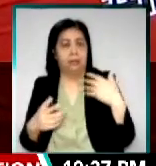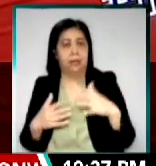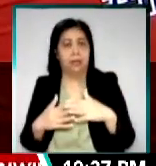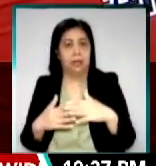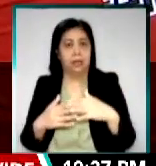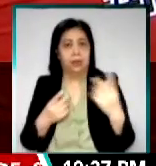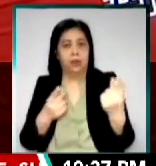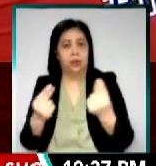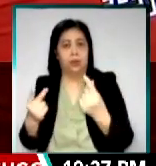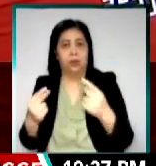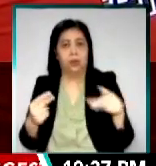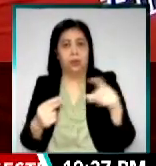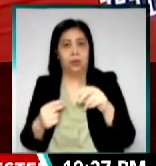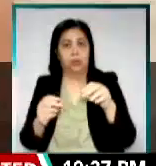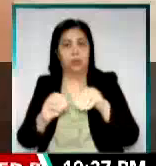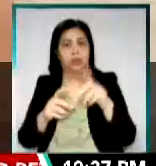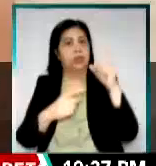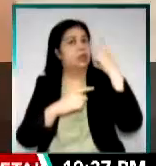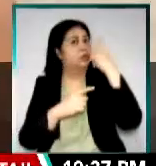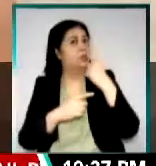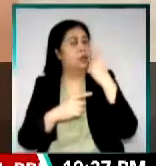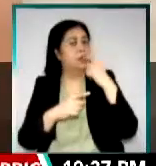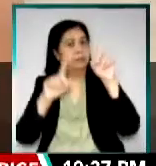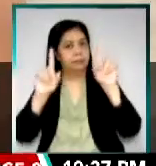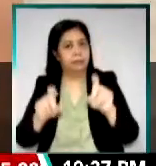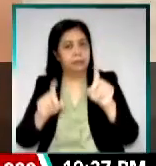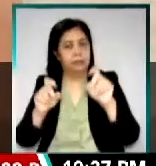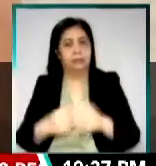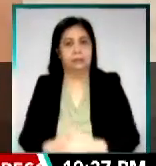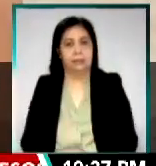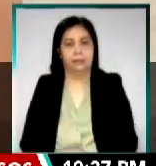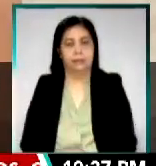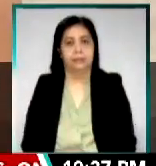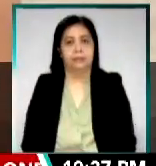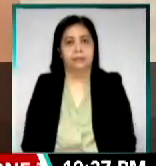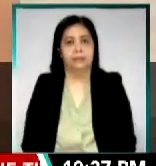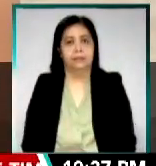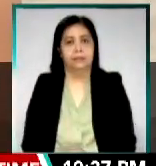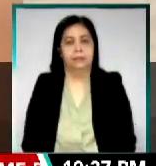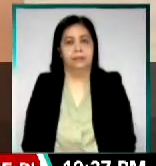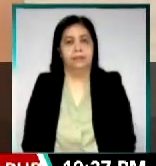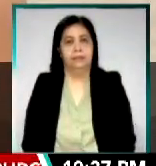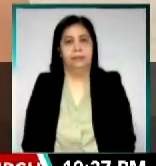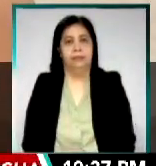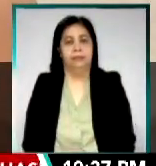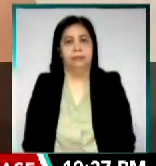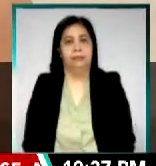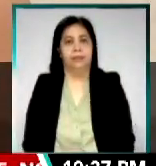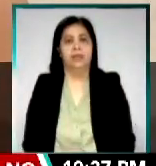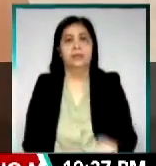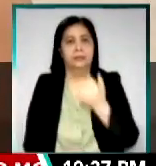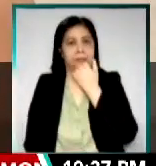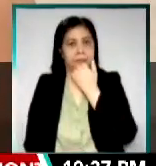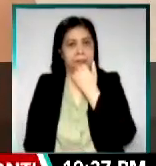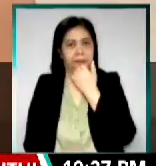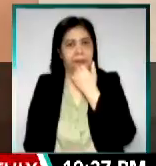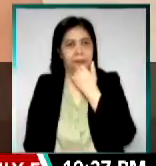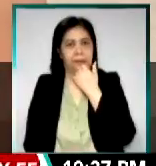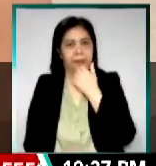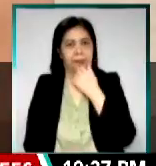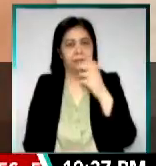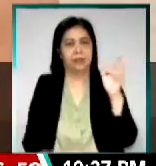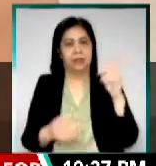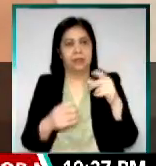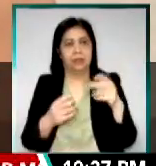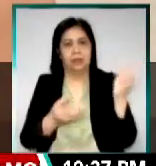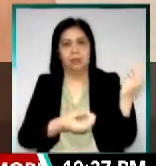ang mass swab testing. Siyempre, sunod lang kami. Ang mali lang po kasi, binagsak lang nila ng